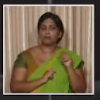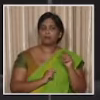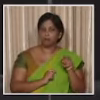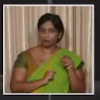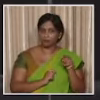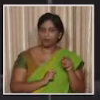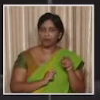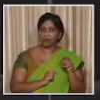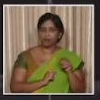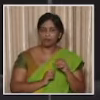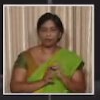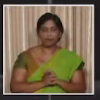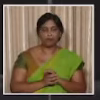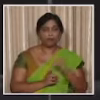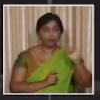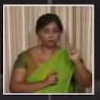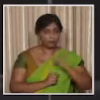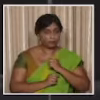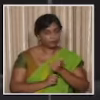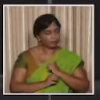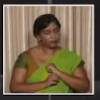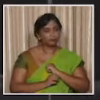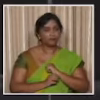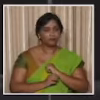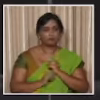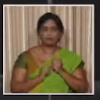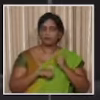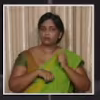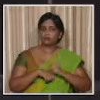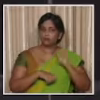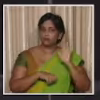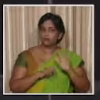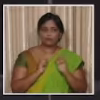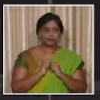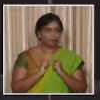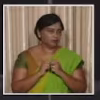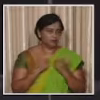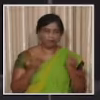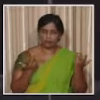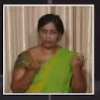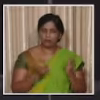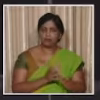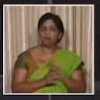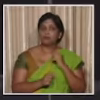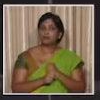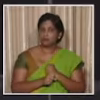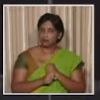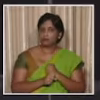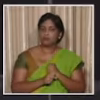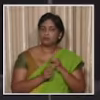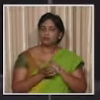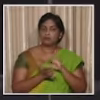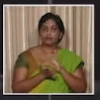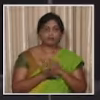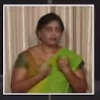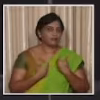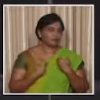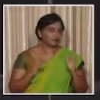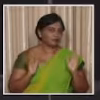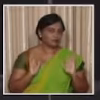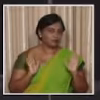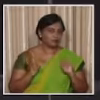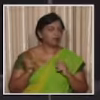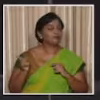නිසා වන්දි ගන්න කැමති අයට ඒක සඳහා අවස්ථාවක් තියෙනවා. ඒකේ ප්‍රශ්නයක් නැහැ. රජයක් විසින් ගන්න තීන්දුව මම නෙවෙයි.